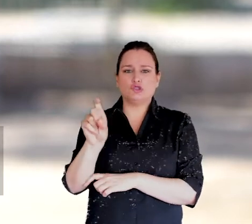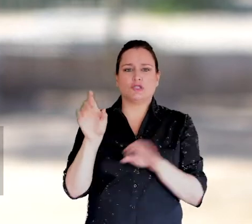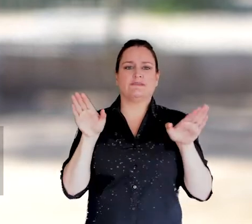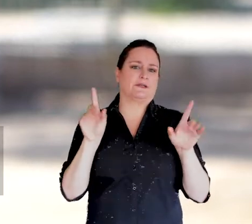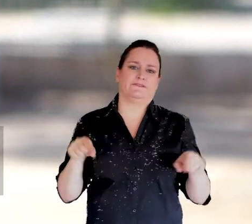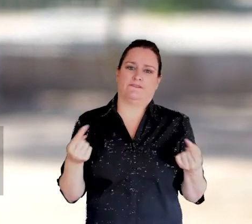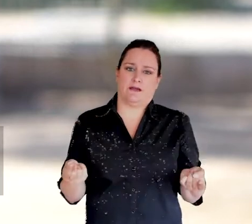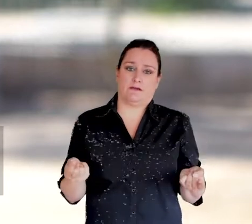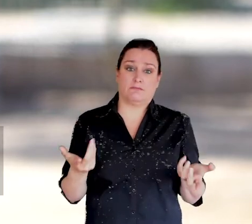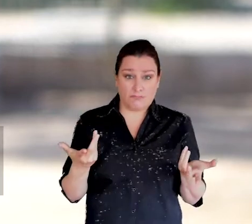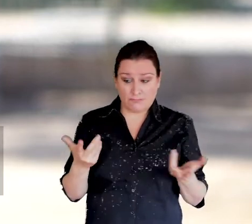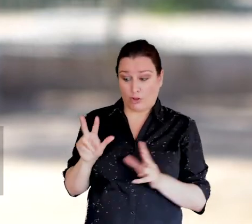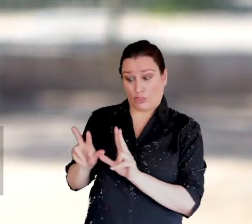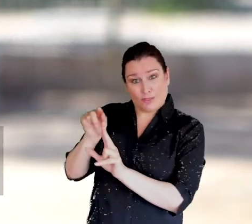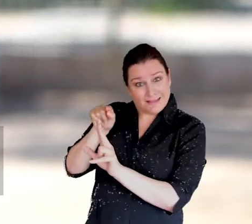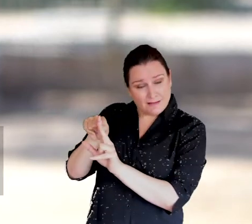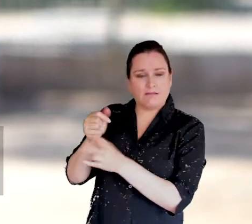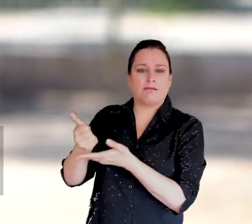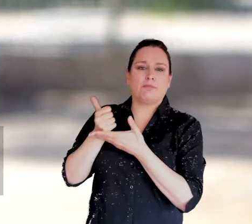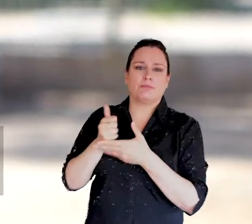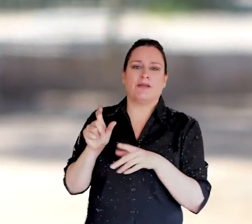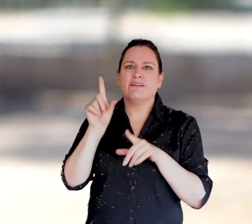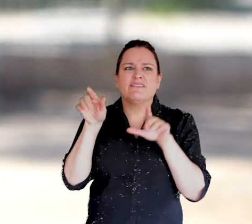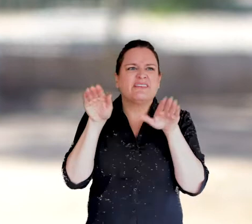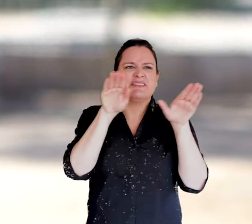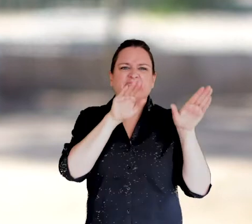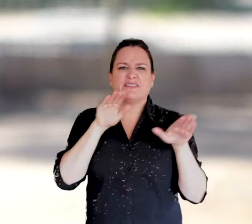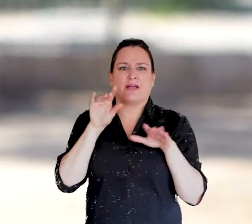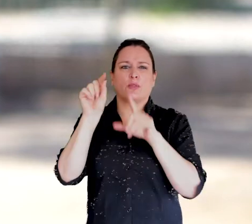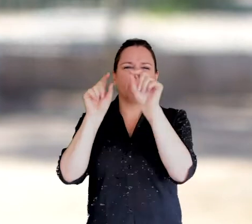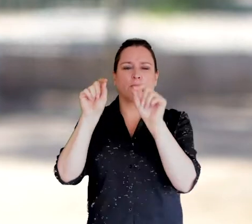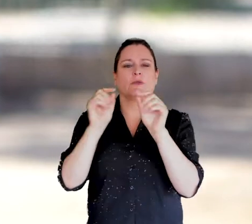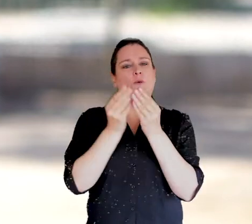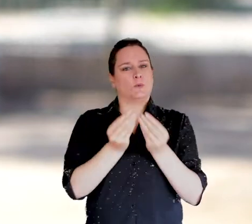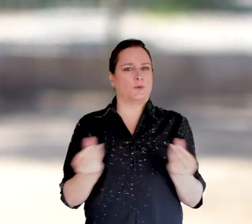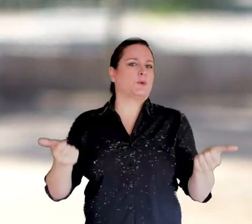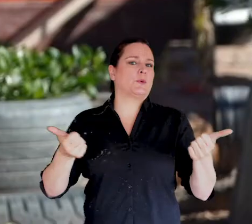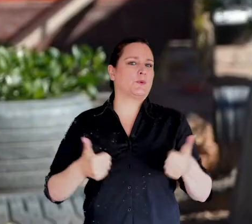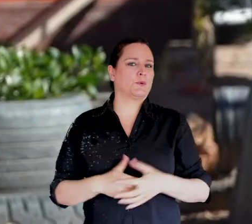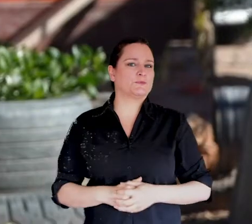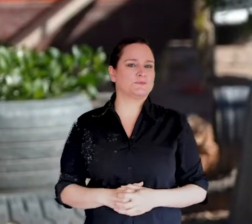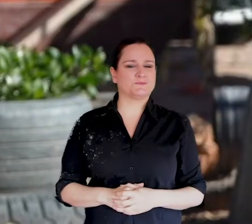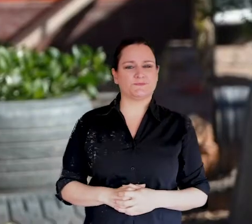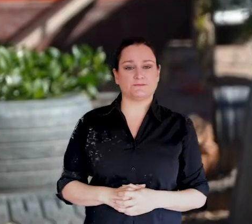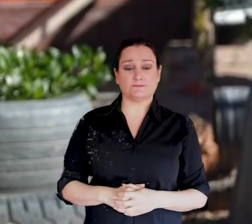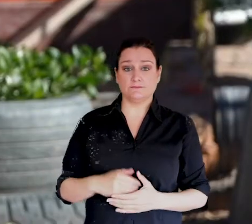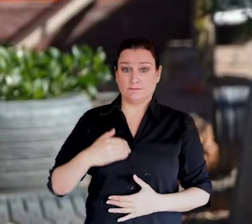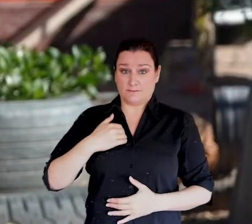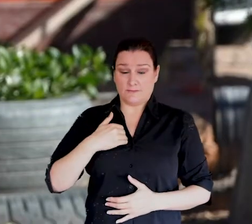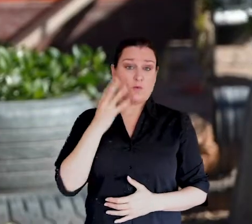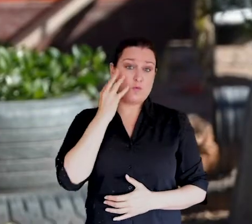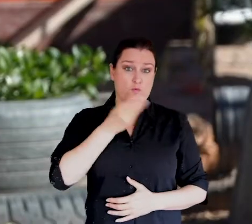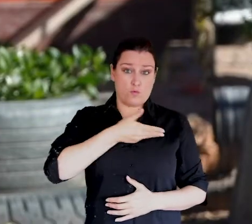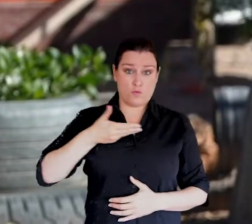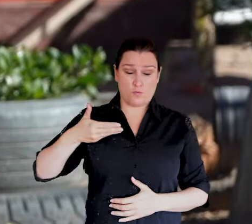So dis moest die vlieë gif daar eindelijk, wat die vlieë loop en vang. Daar jy moest die probleem met vlieë in die huis. Was my oma was ook een vrou